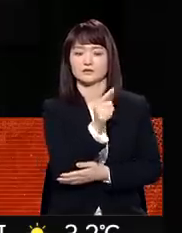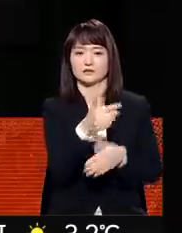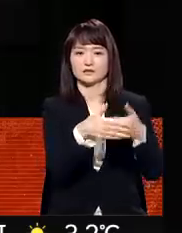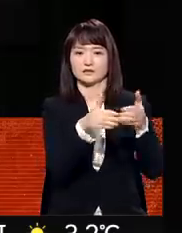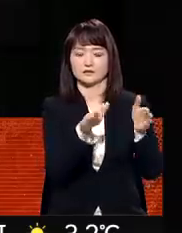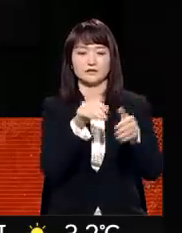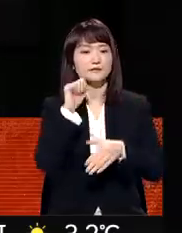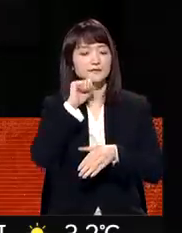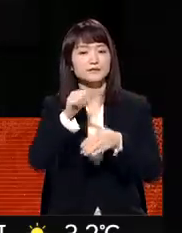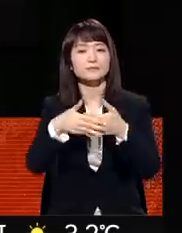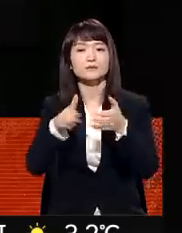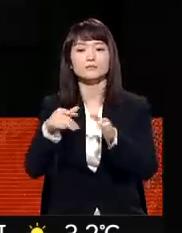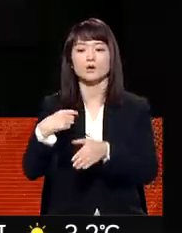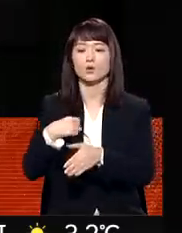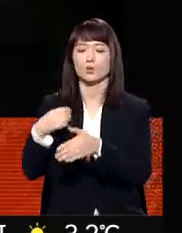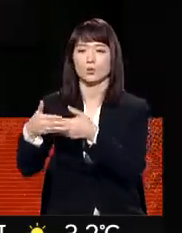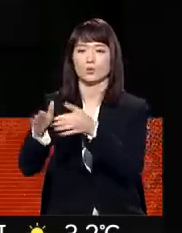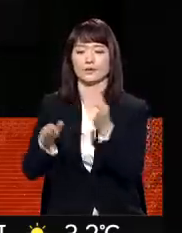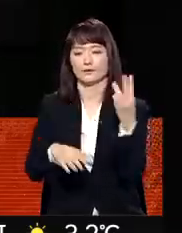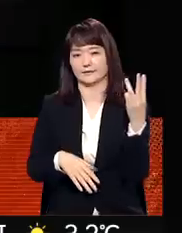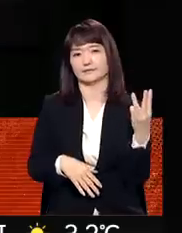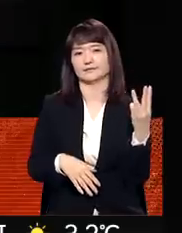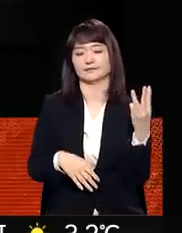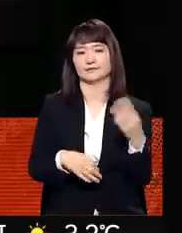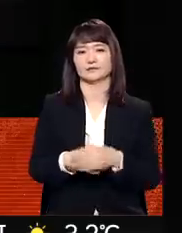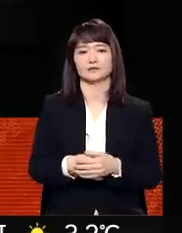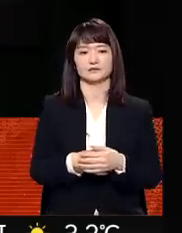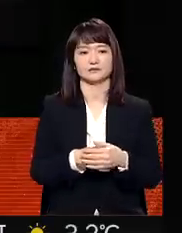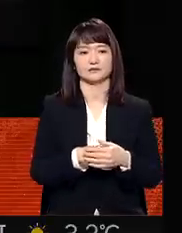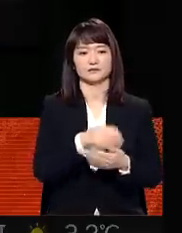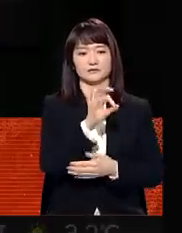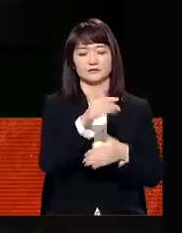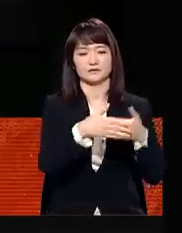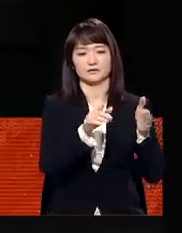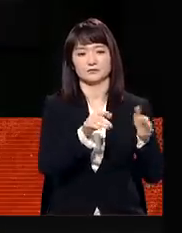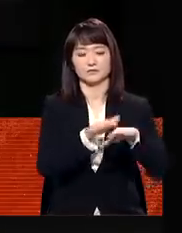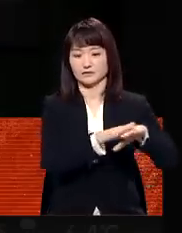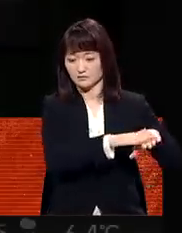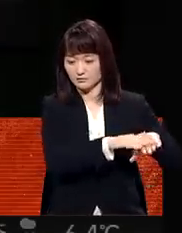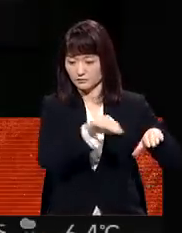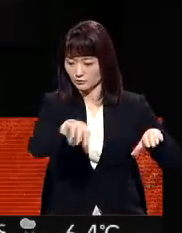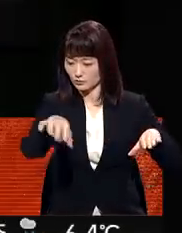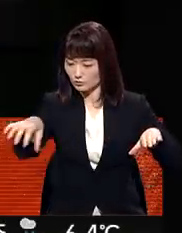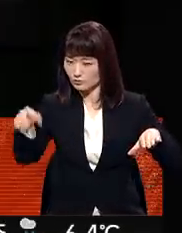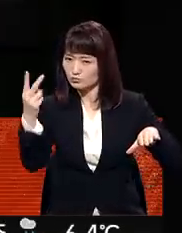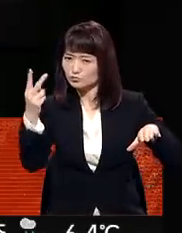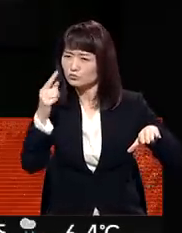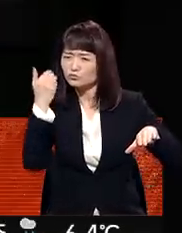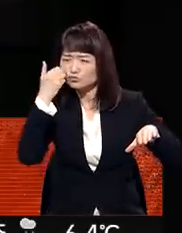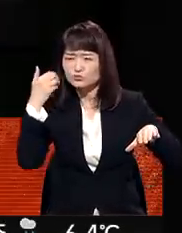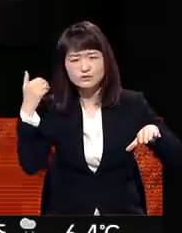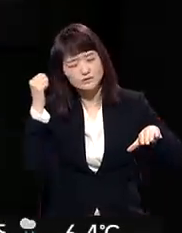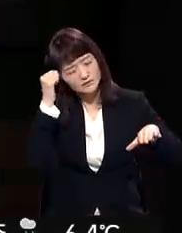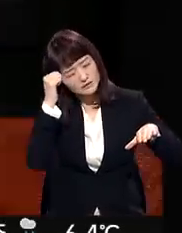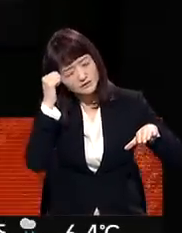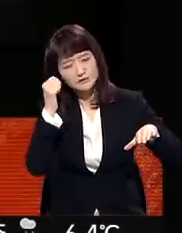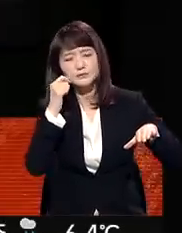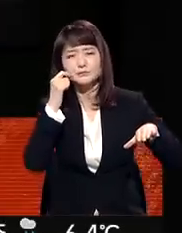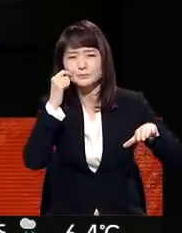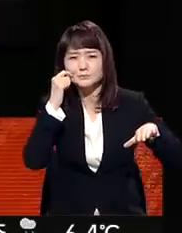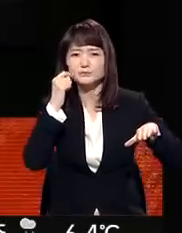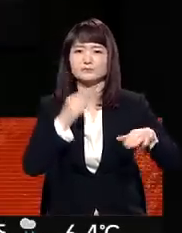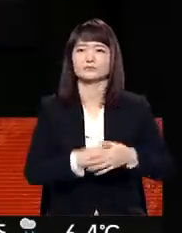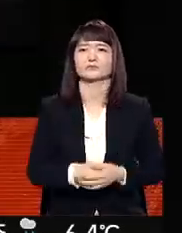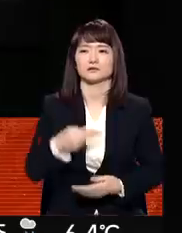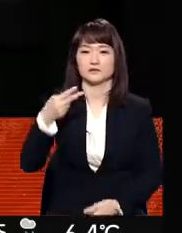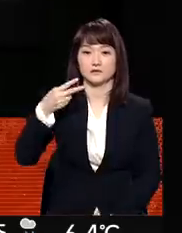취미방 옷방 이렇게 사용을 하고 있는 상황이고 안방을 제외하고는 누가 잘 만한 공간이 충분하지 않기 때문에 만약에 시부모님이 자고 가시면